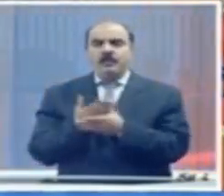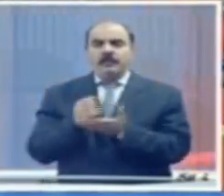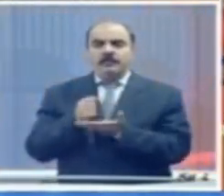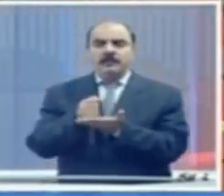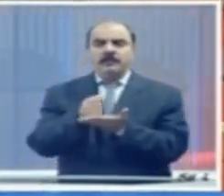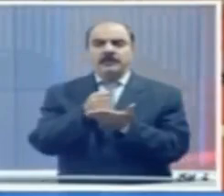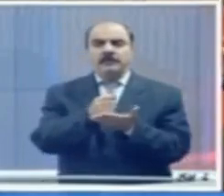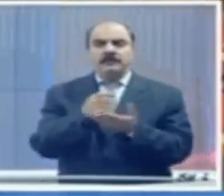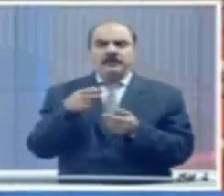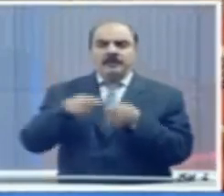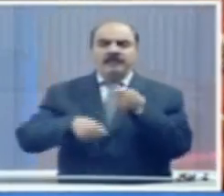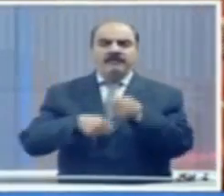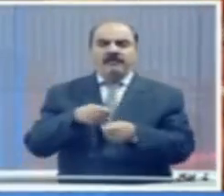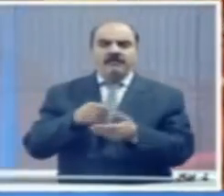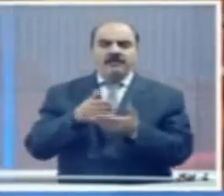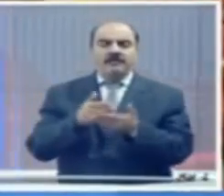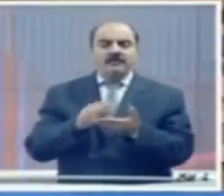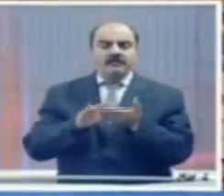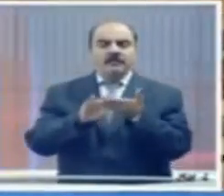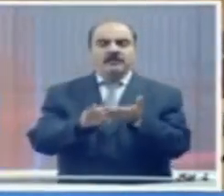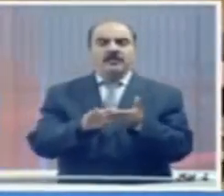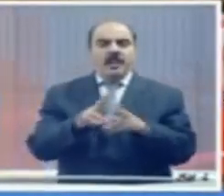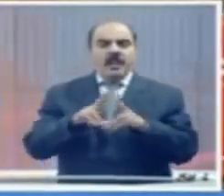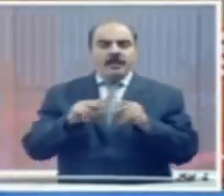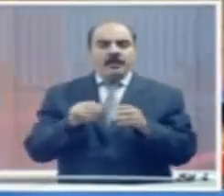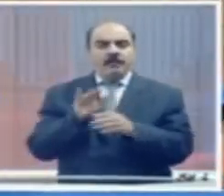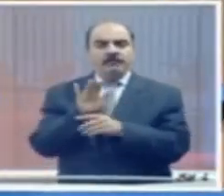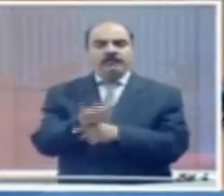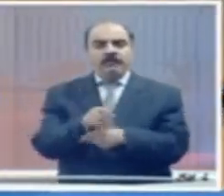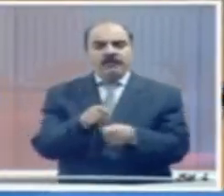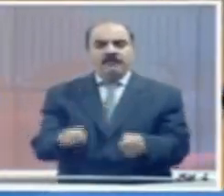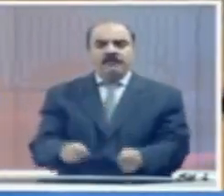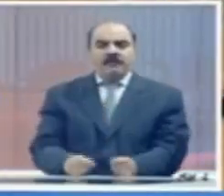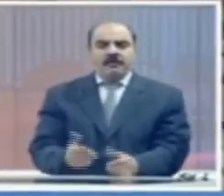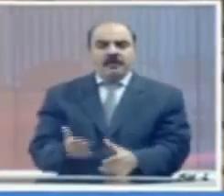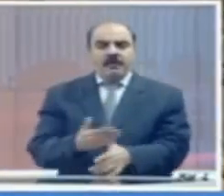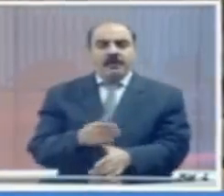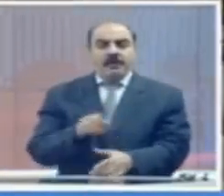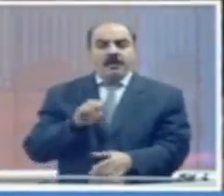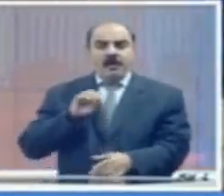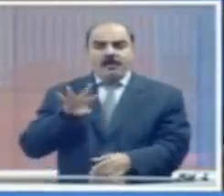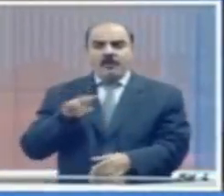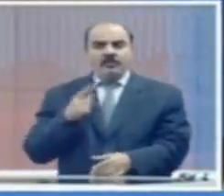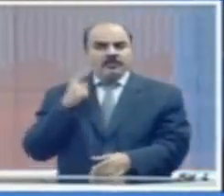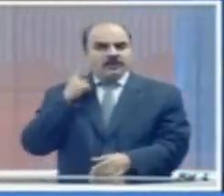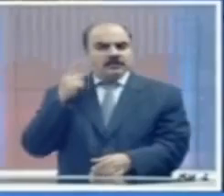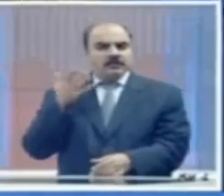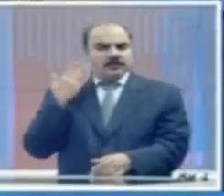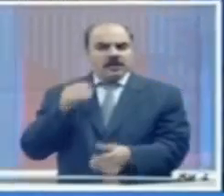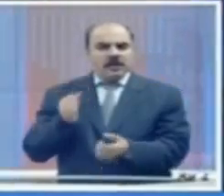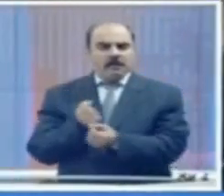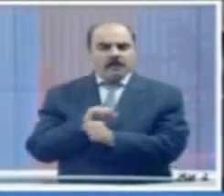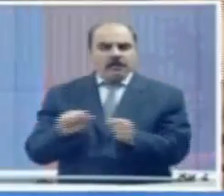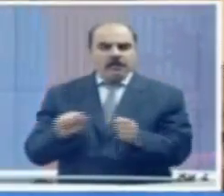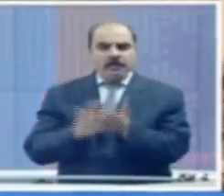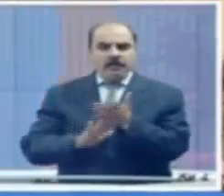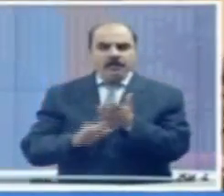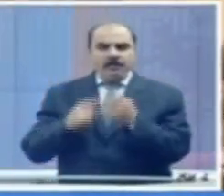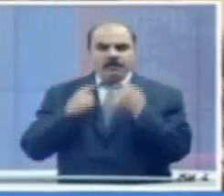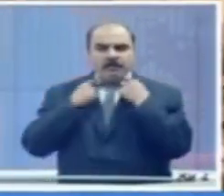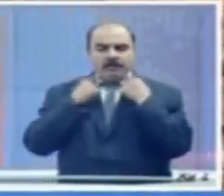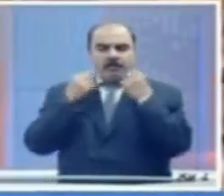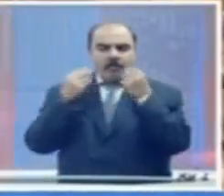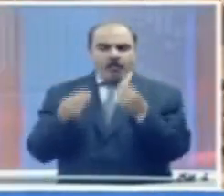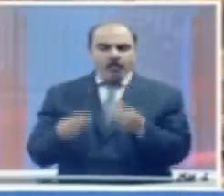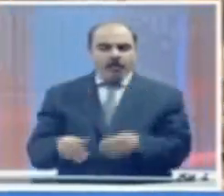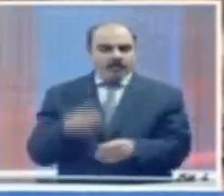مؤتمرا دوليا افتراضيا جديدا من أجل دعم الشعب اللبناني، وذلك بعد 4 أشهر من انفجار